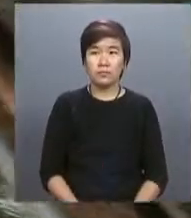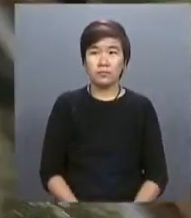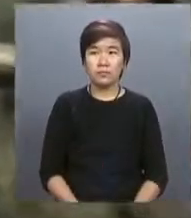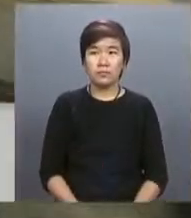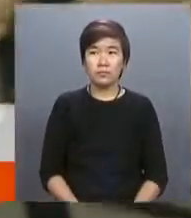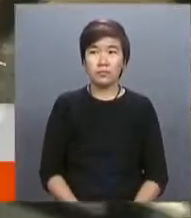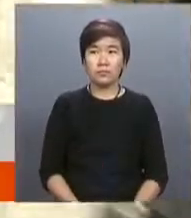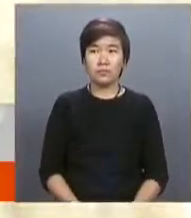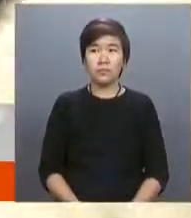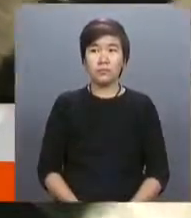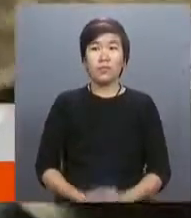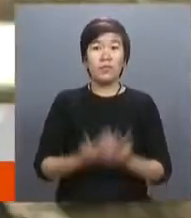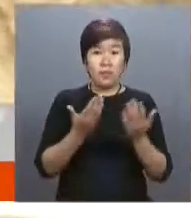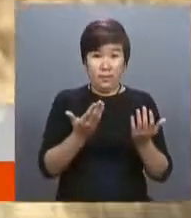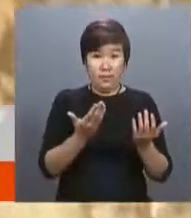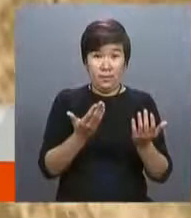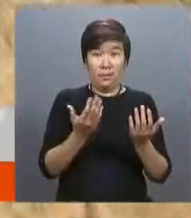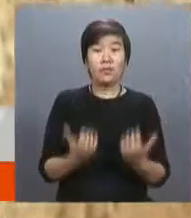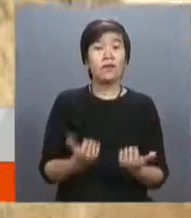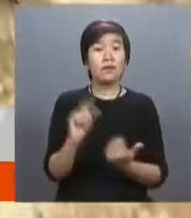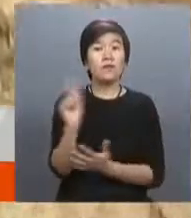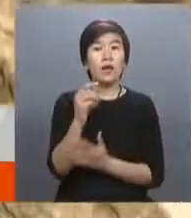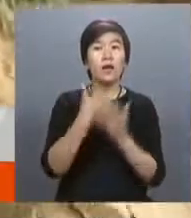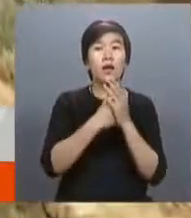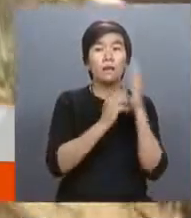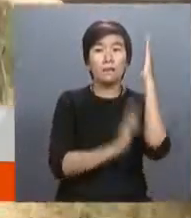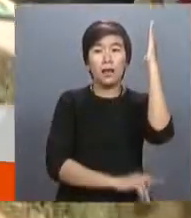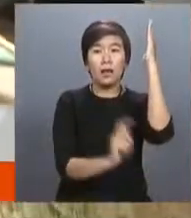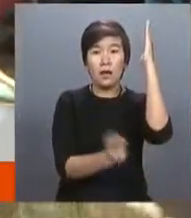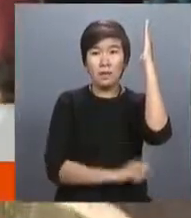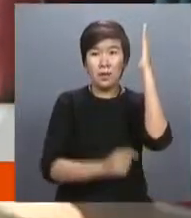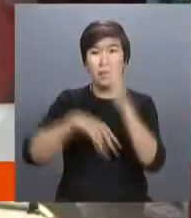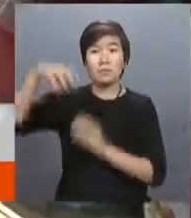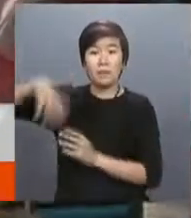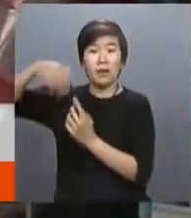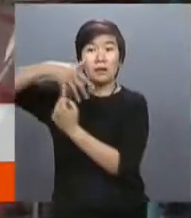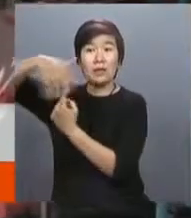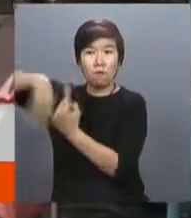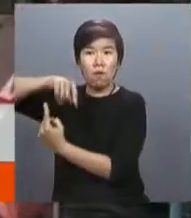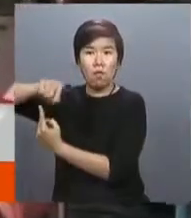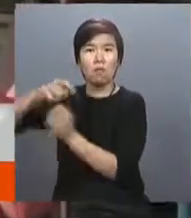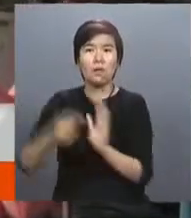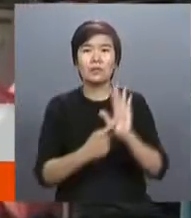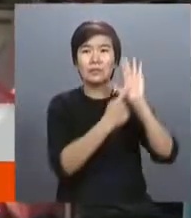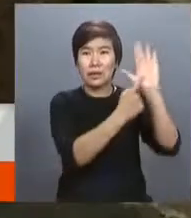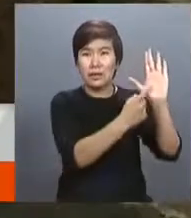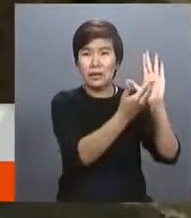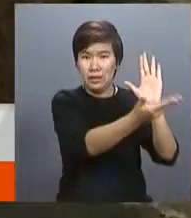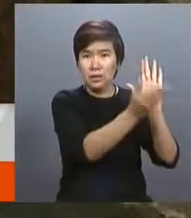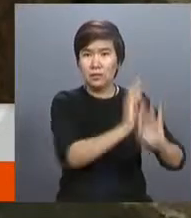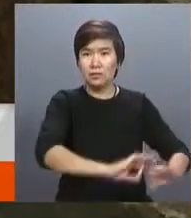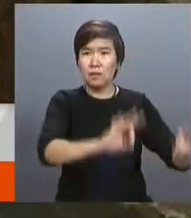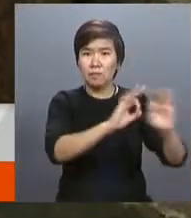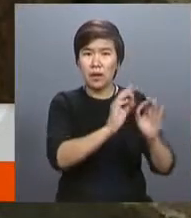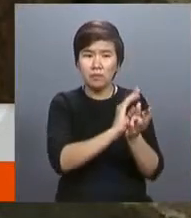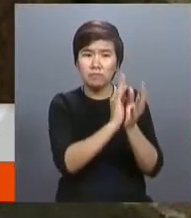นอกจากนี้สำนักงานทรัพยากรธรรมชาติและสิ่งแวดล้อมจังหวัดกระบี่อยู่ระหว่างการนำเสนอให้องค์การจัดการน้ำเสียทำการศึกษาและส